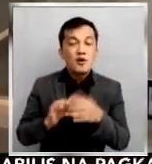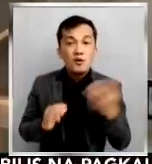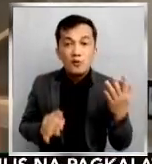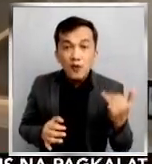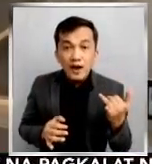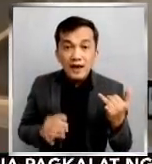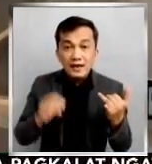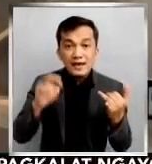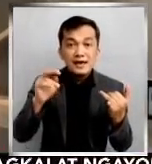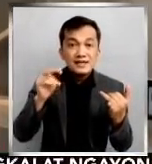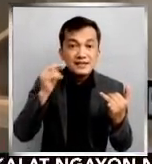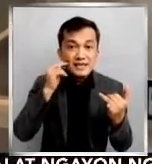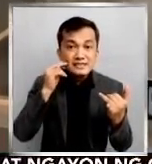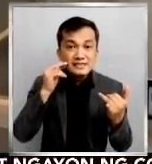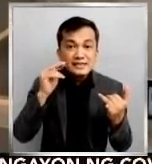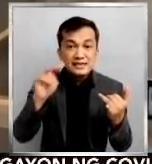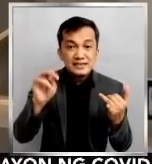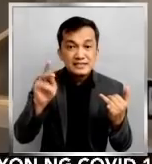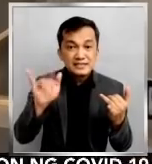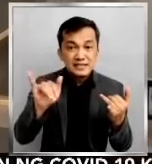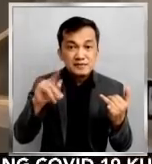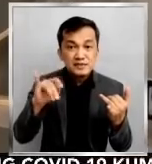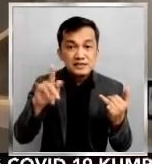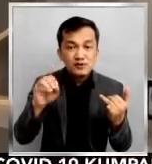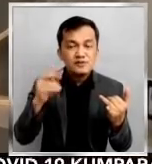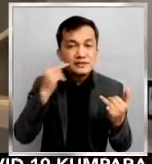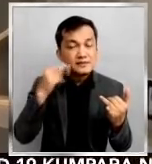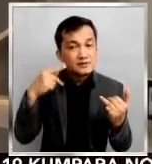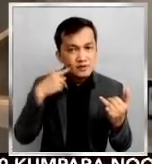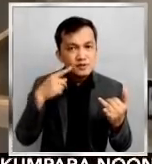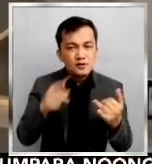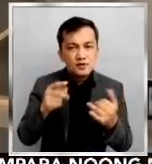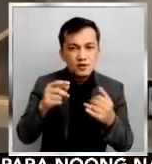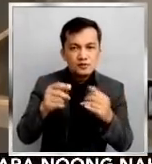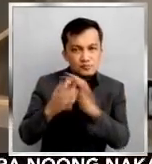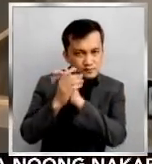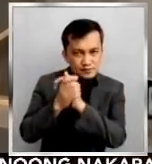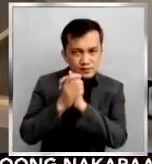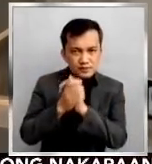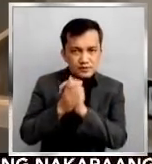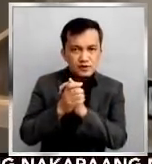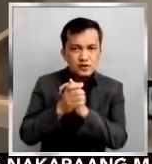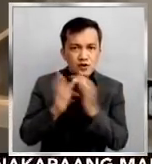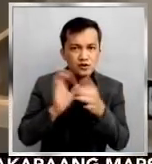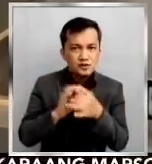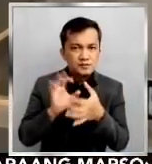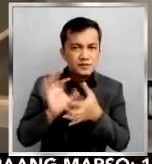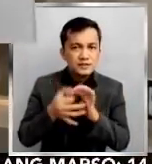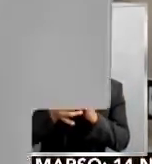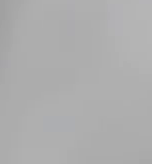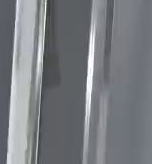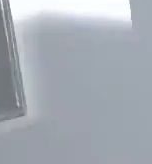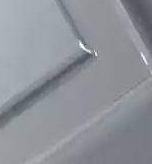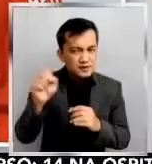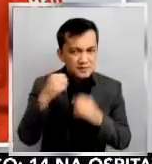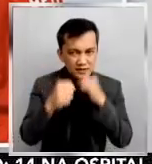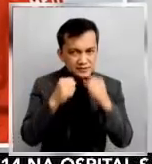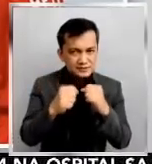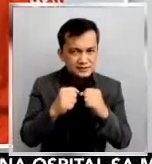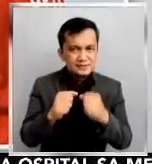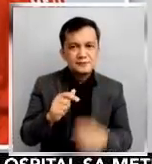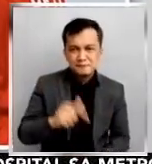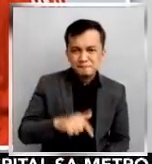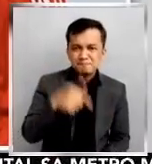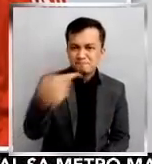Petecio. Ang kanilang pagbati sa Pinay Olympic silver medalist sa boxing sa chika ni Nelson Canlas.